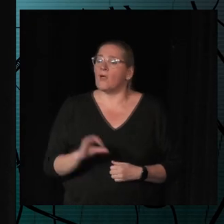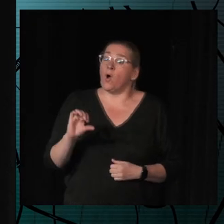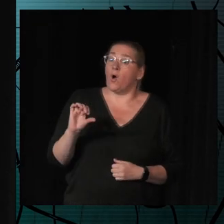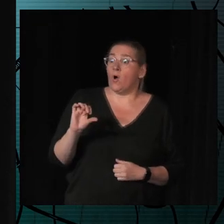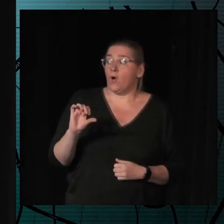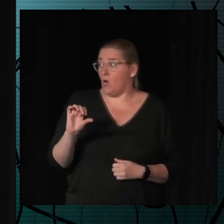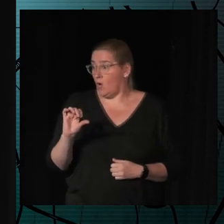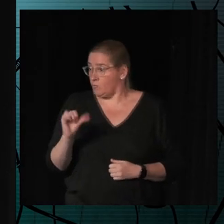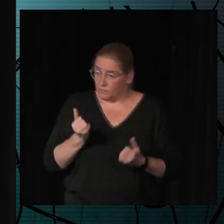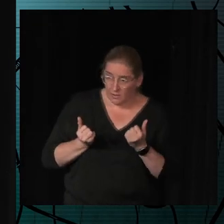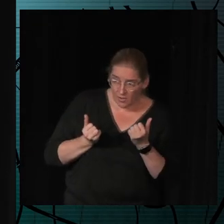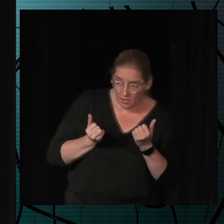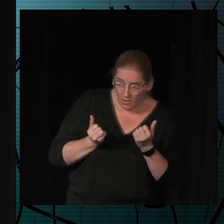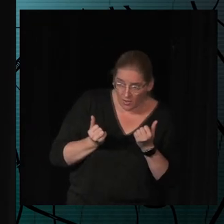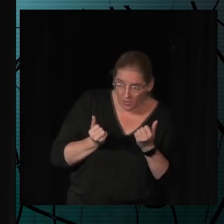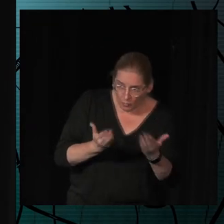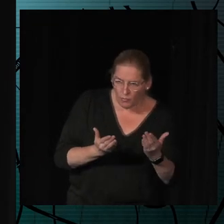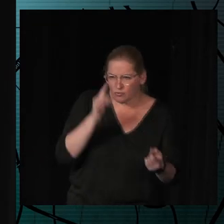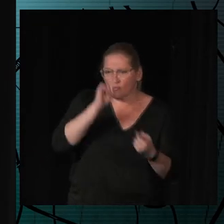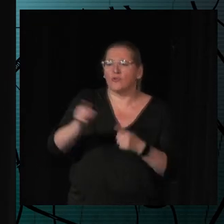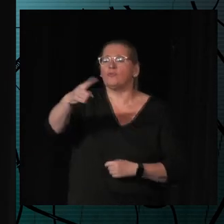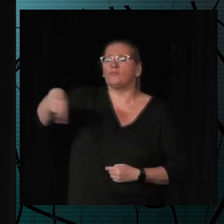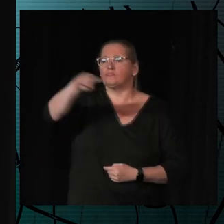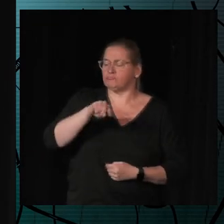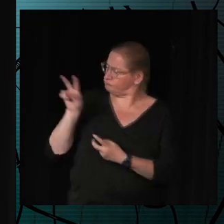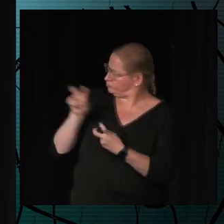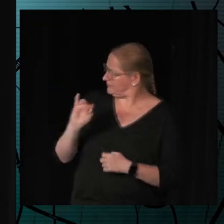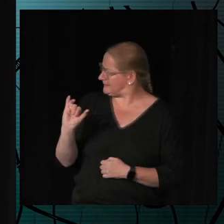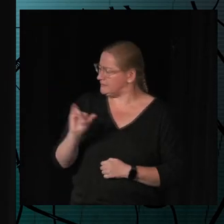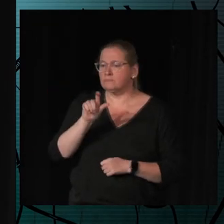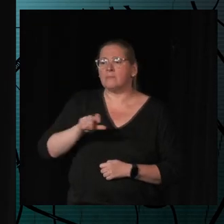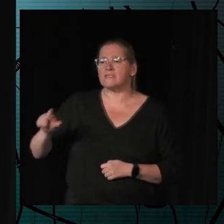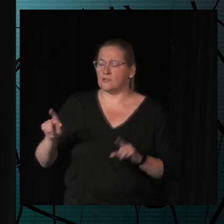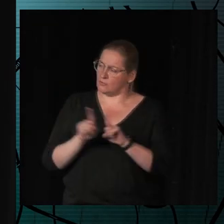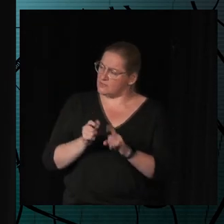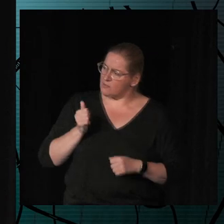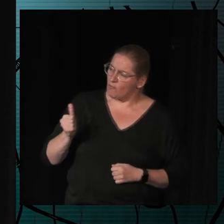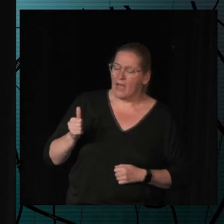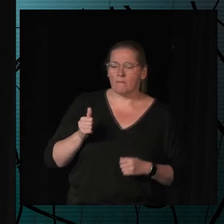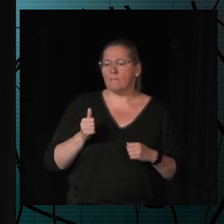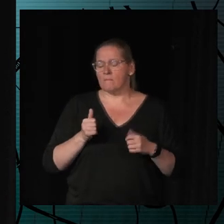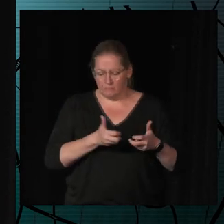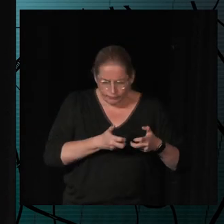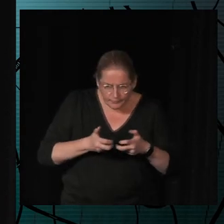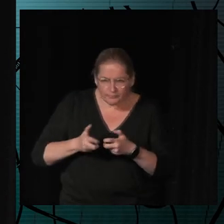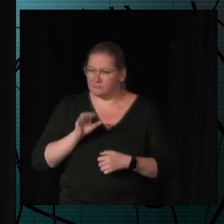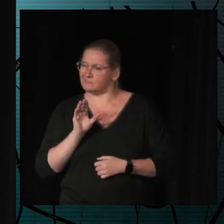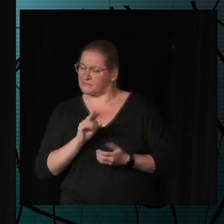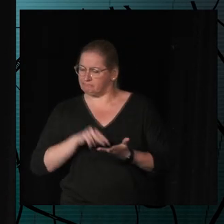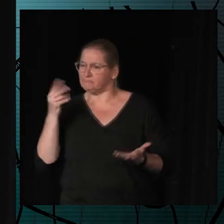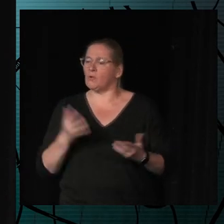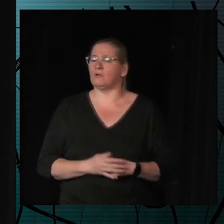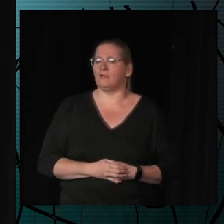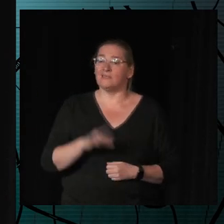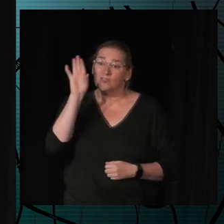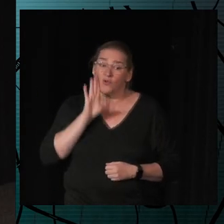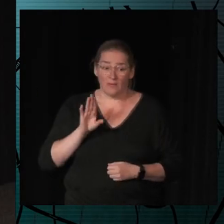permet pourra comme ça mieux cerner votre profil et votre rapport à la thématique du jour de Me de nous donner le nom du dernier